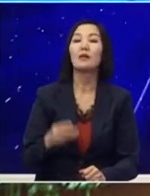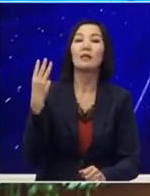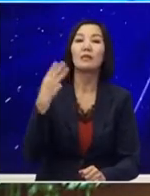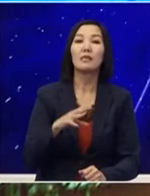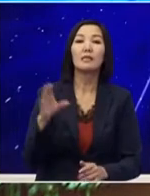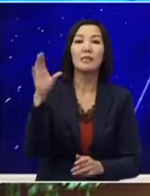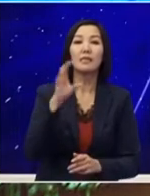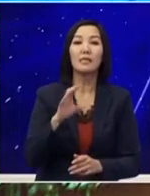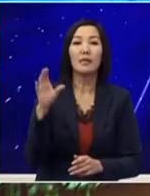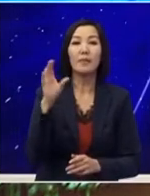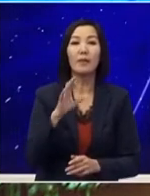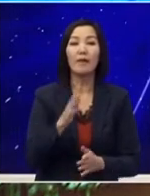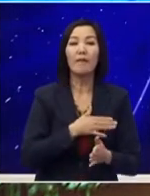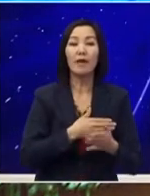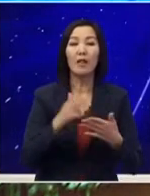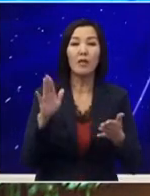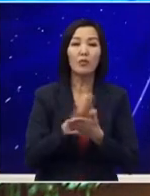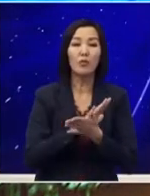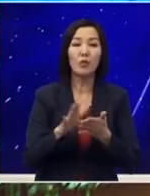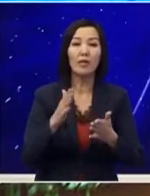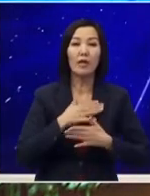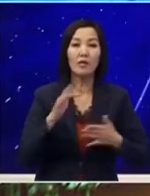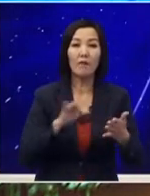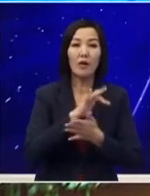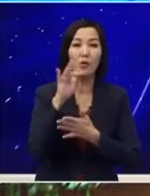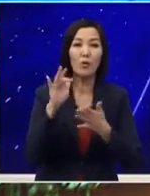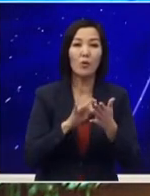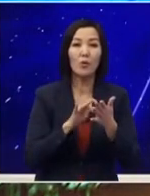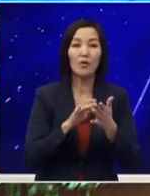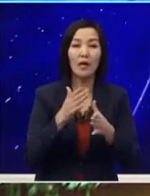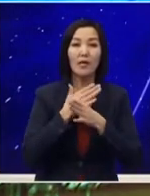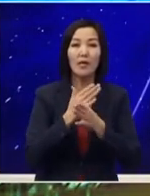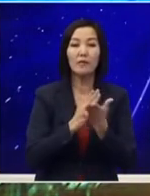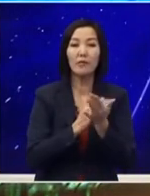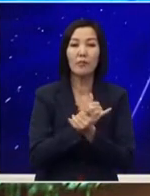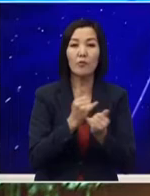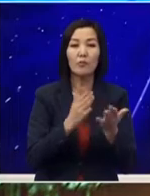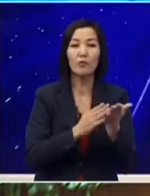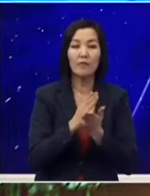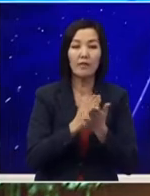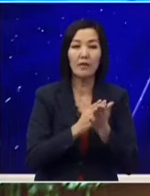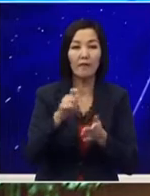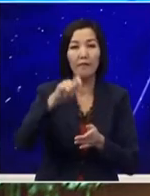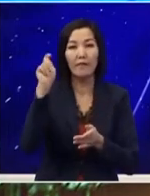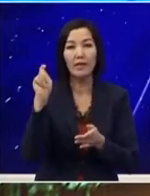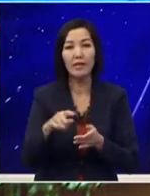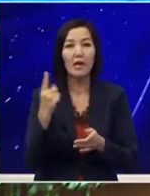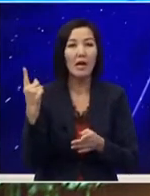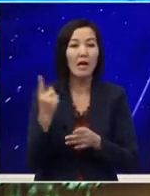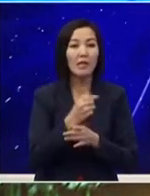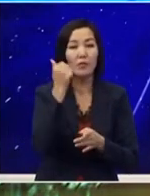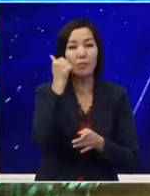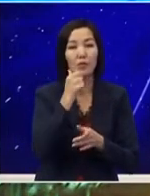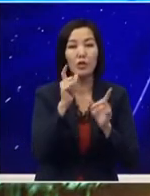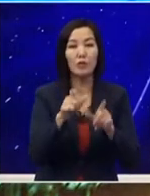Никто не одинок. С 30 сентября волонтеры нашего города безвозмездно оказывают помощь ветеранам войны, одиноким